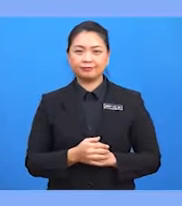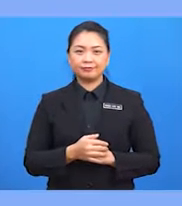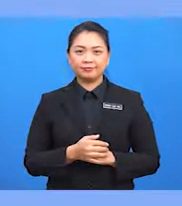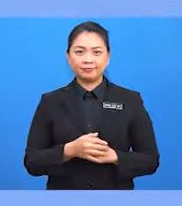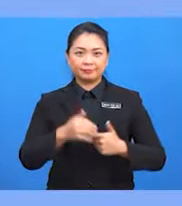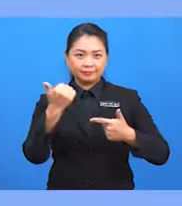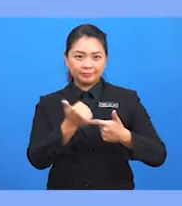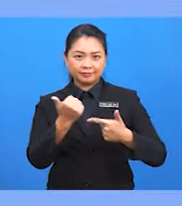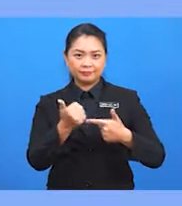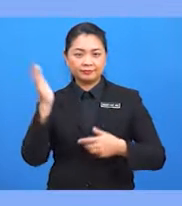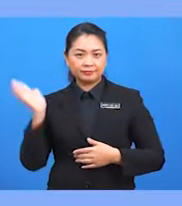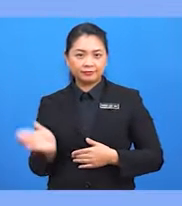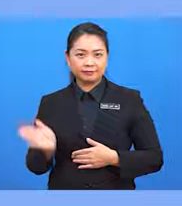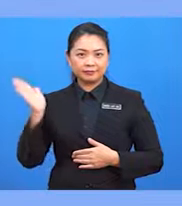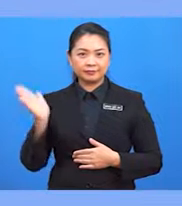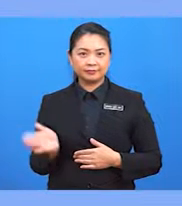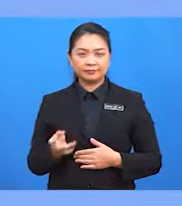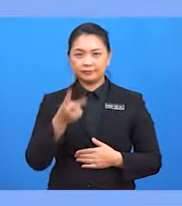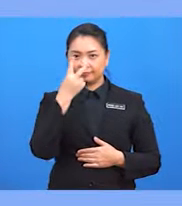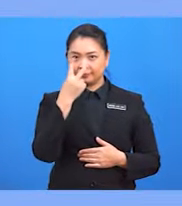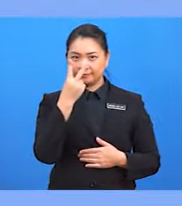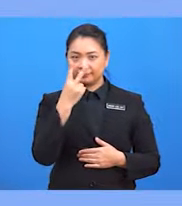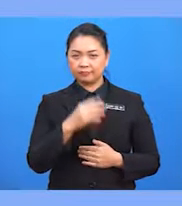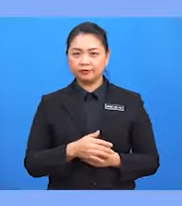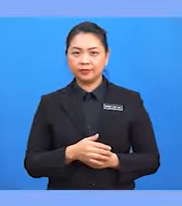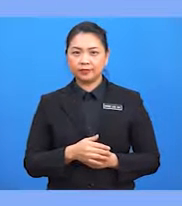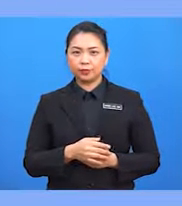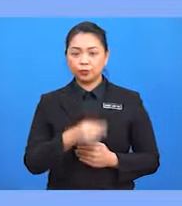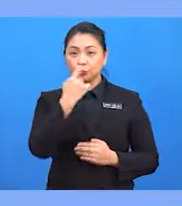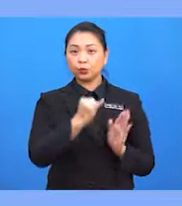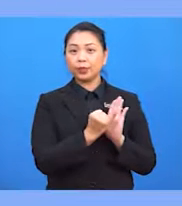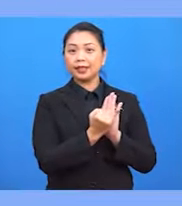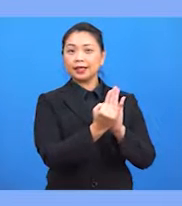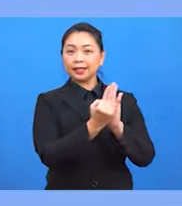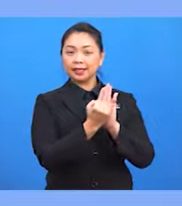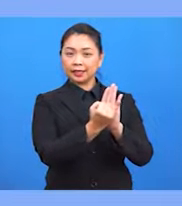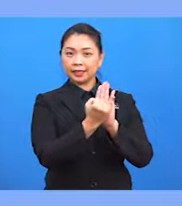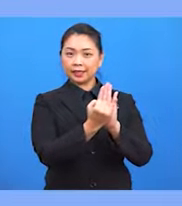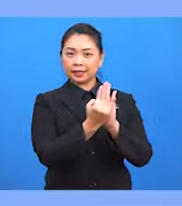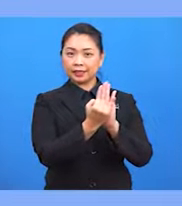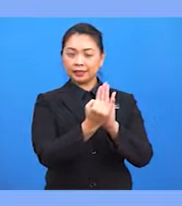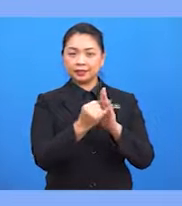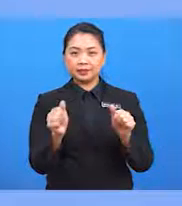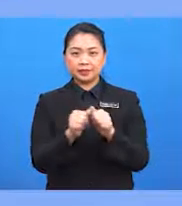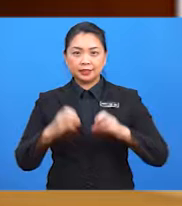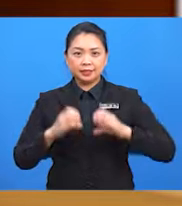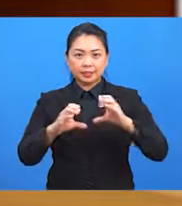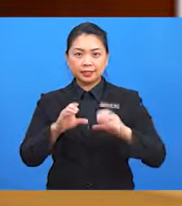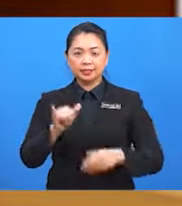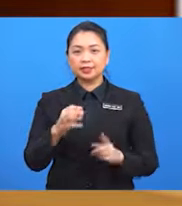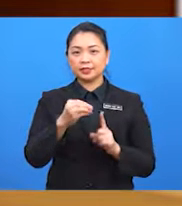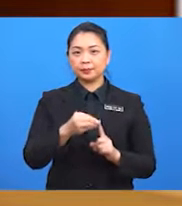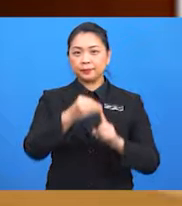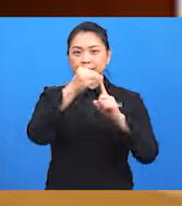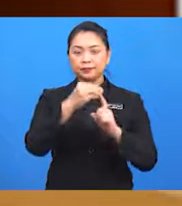Berikut pula, karya foto manipulasi sesuai untuk periklanan produk dengan cara yang unik.